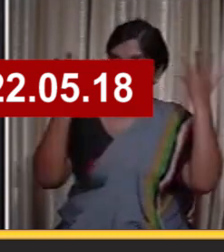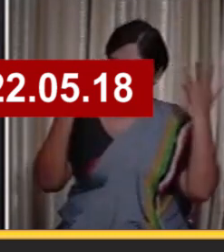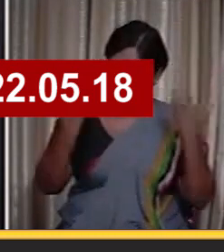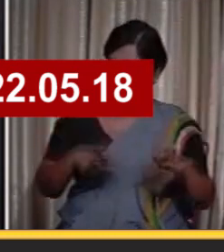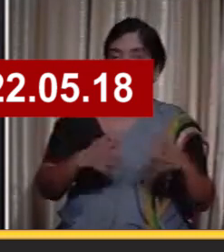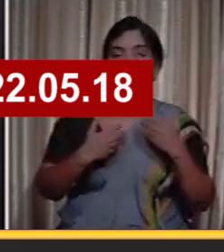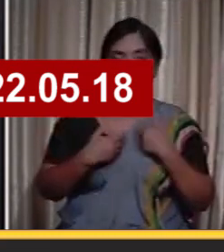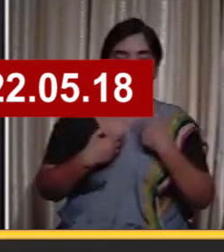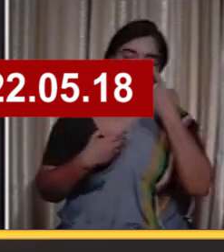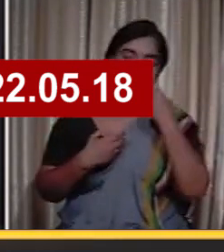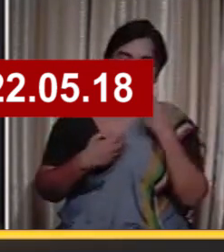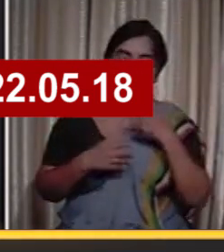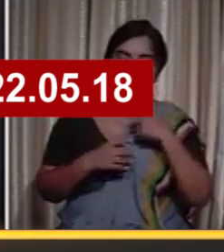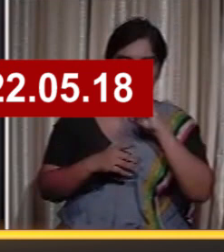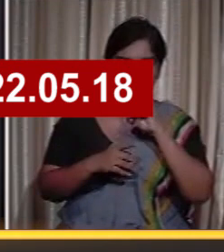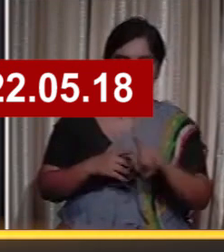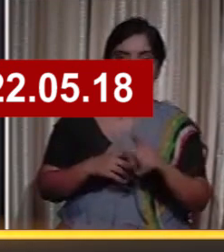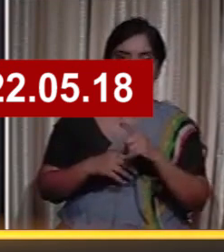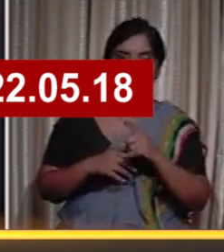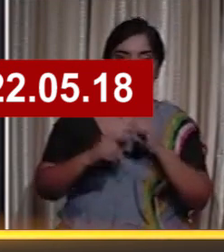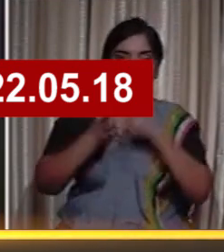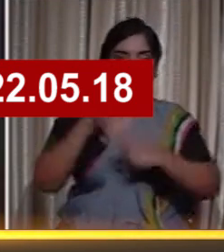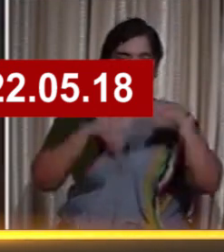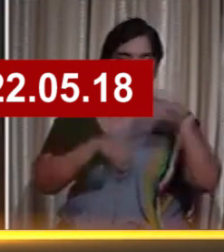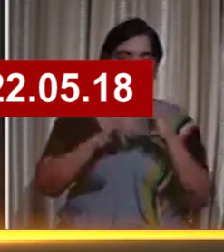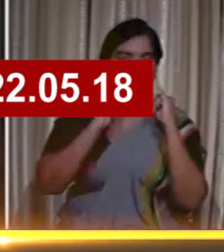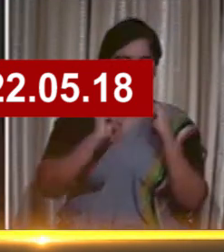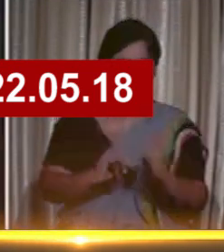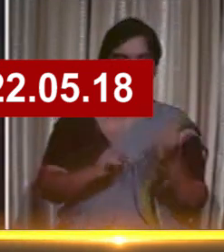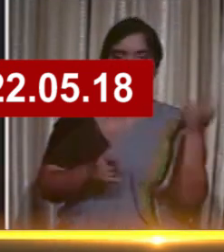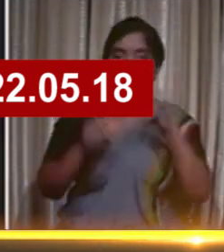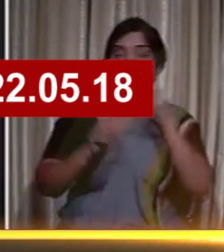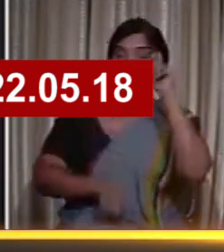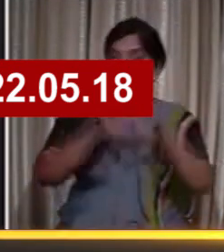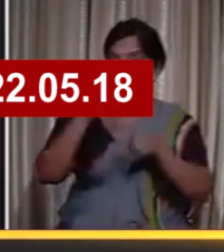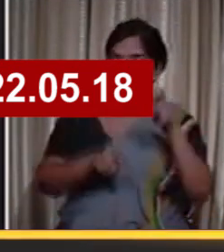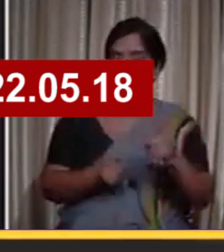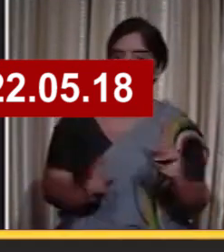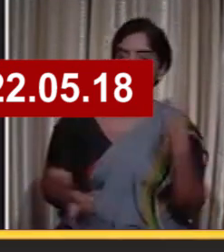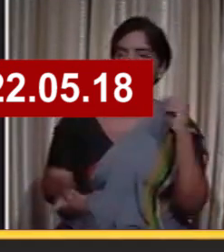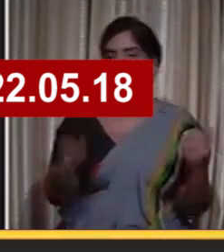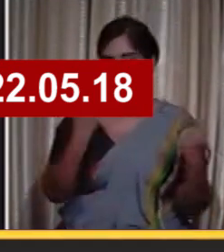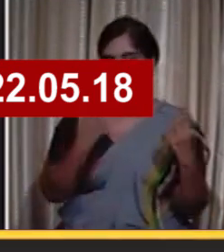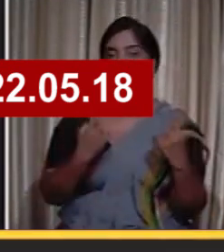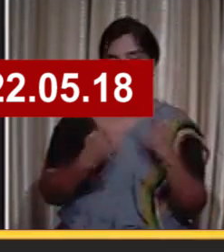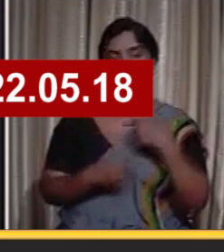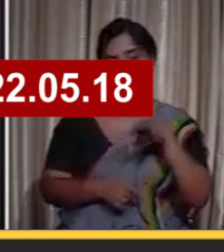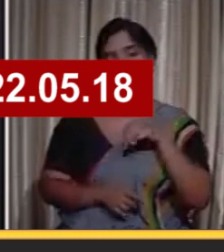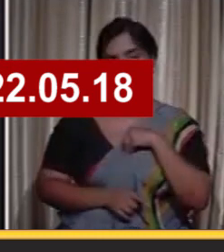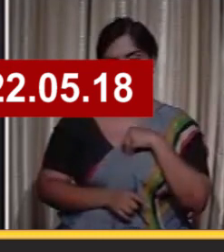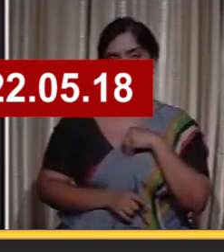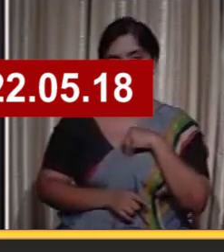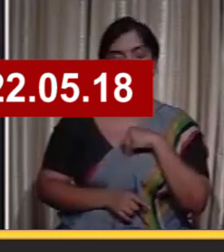අපි ඊටාම කනගාටු සදාන් කරන්නේ මුග්ධ දේශපාලනඥයන් කිහිප දෙනෙක් මෙතෙන්ට ආපු ජනතාවට අනියම් බලපෑමක් කරා. ඒකම පිළිගන්න අවශ්‍යයි.